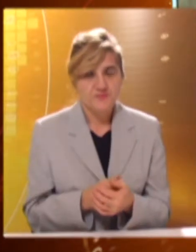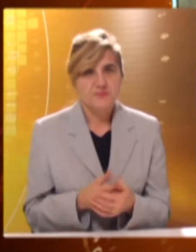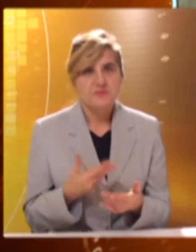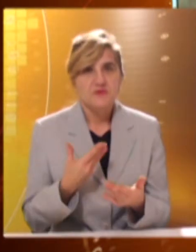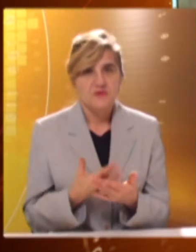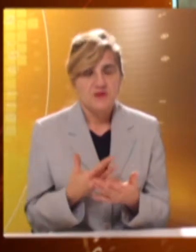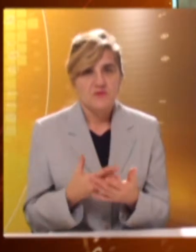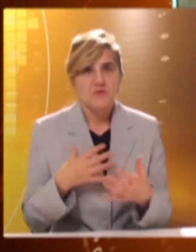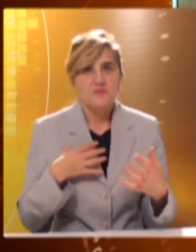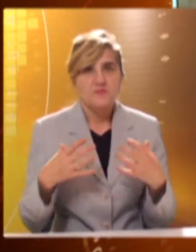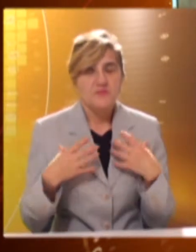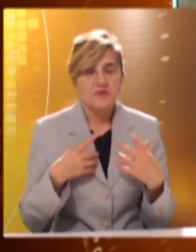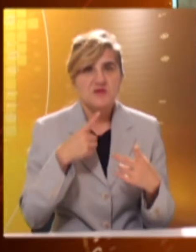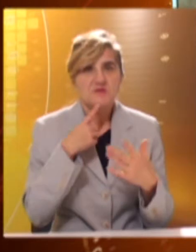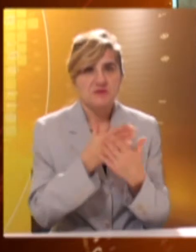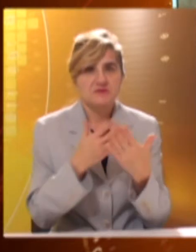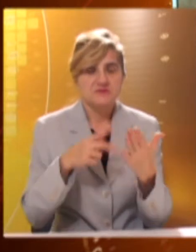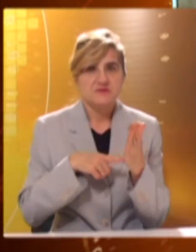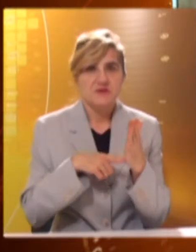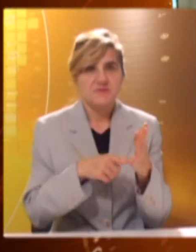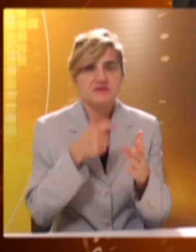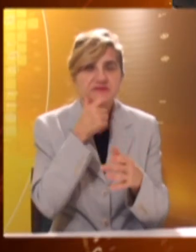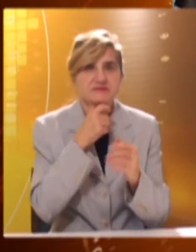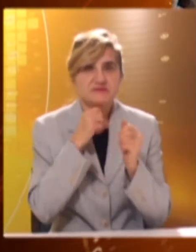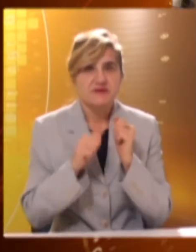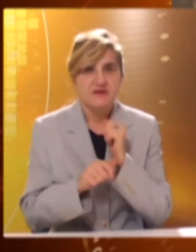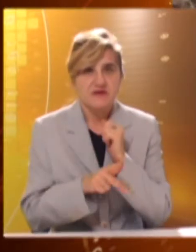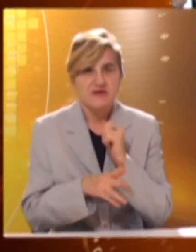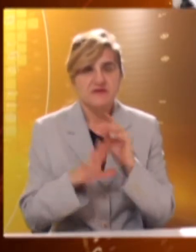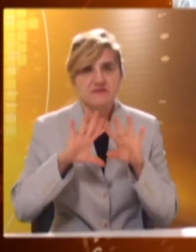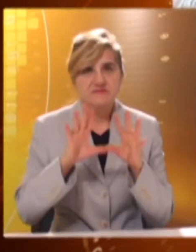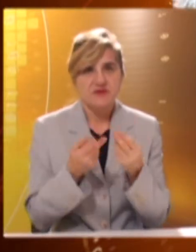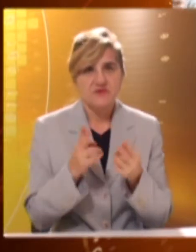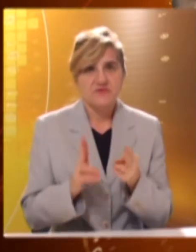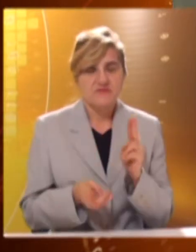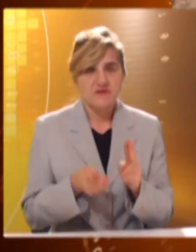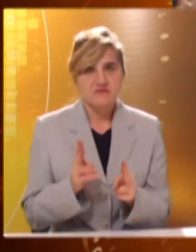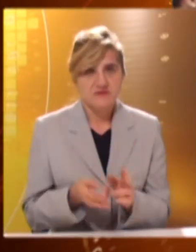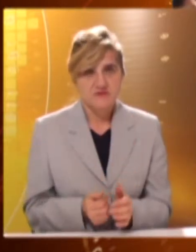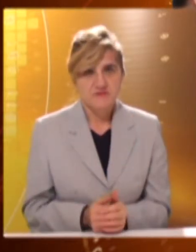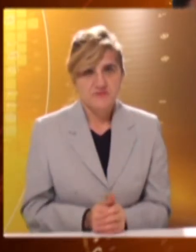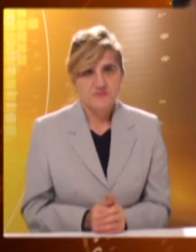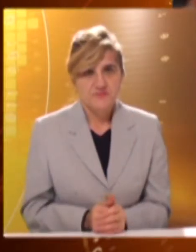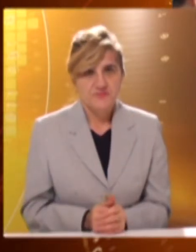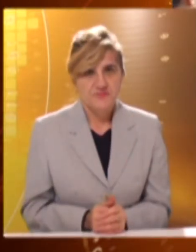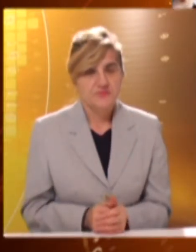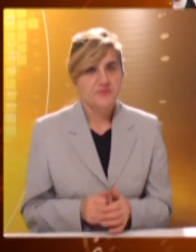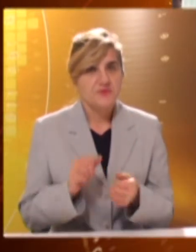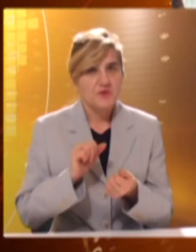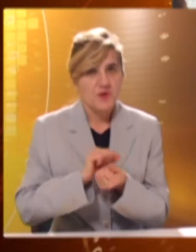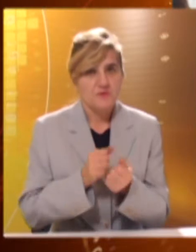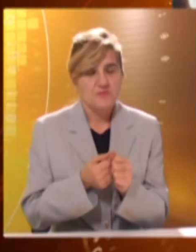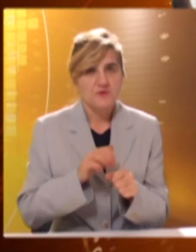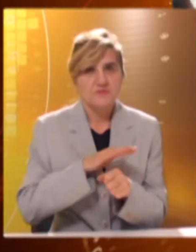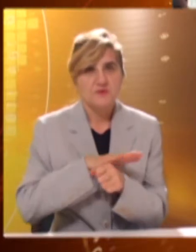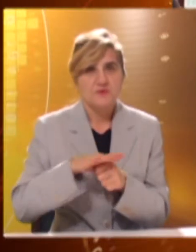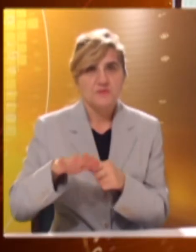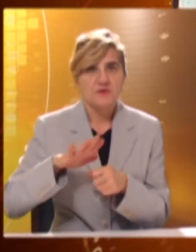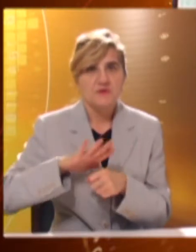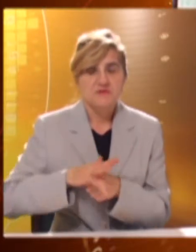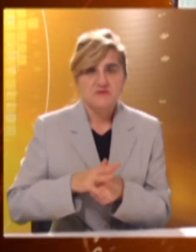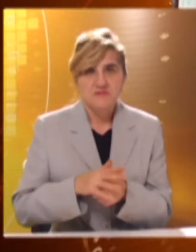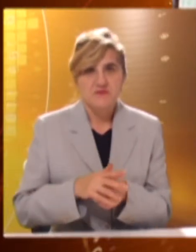obeležen izložbom koju su pripremili učenici starijeg razreda u saradnji sa nastavnicima. U duhu tolerancije i borbe protiv